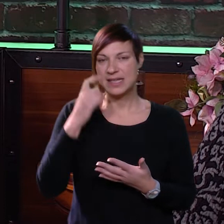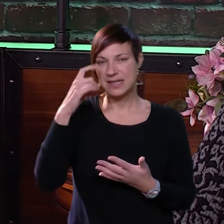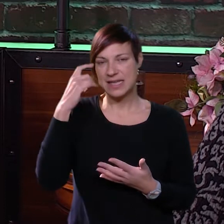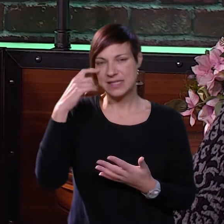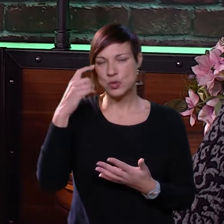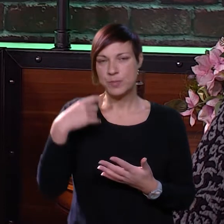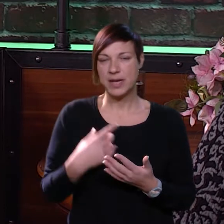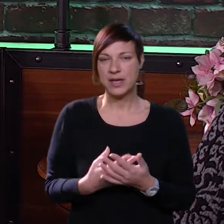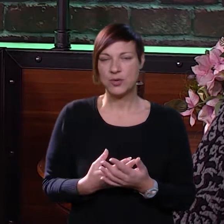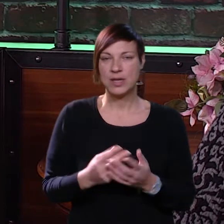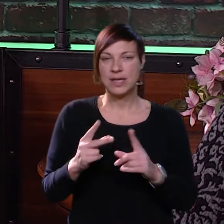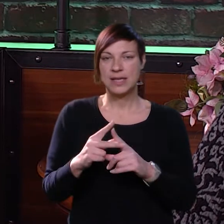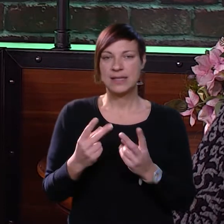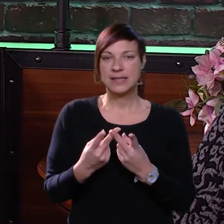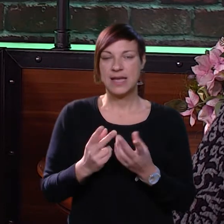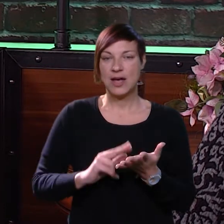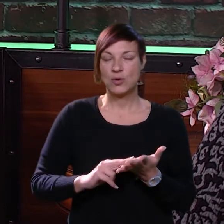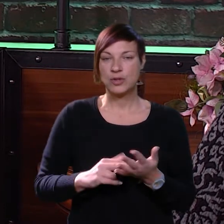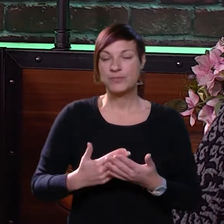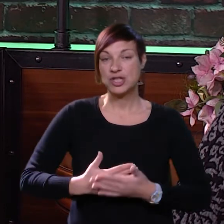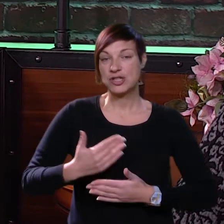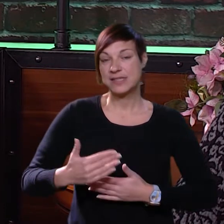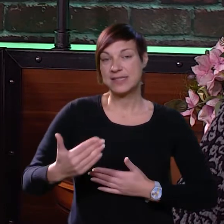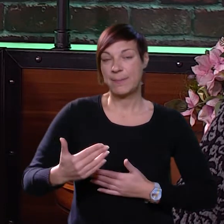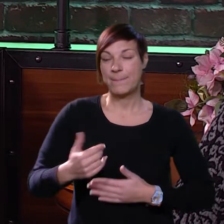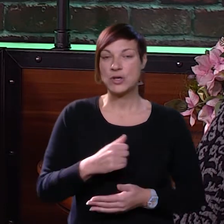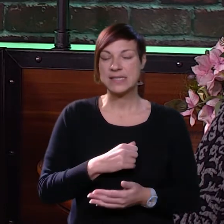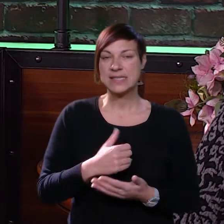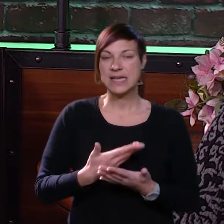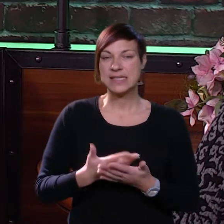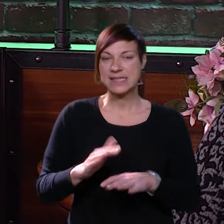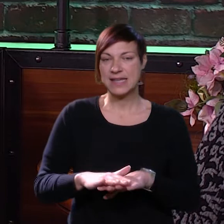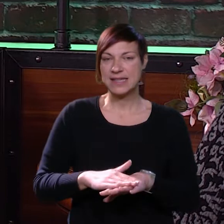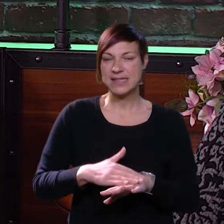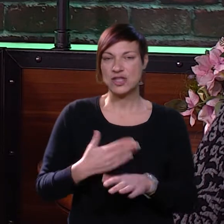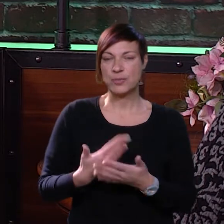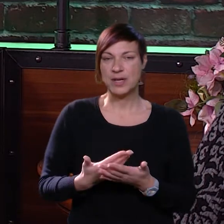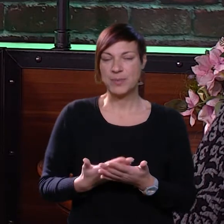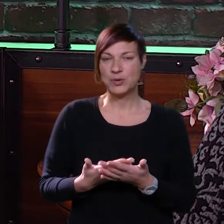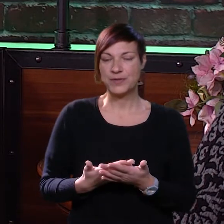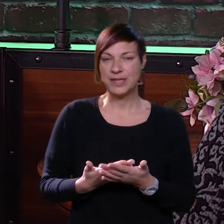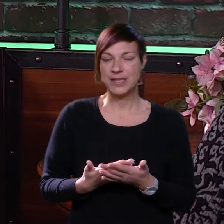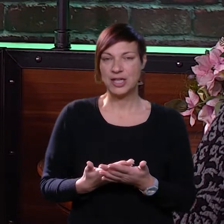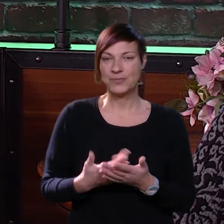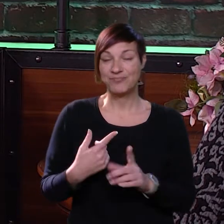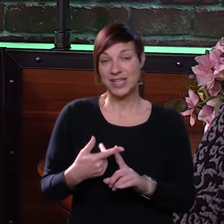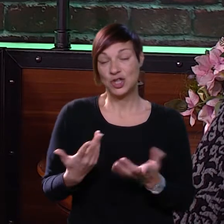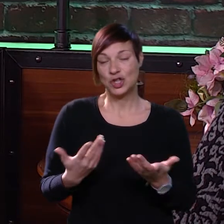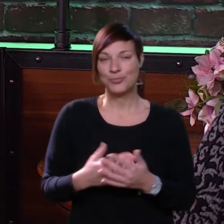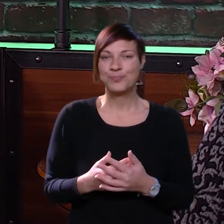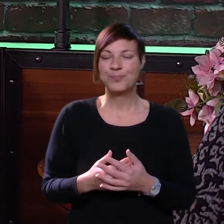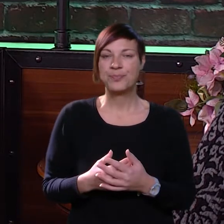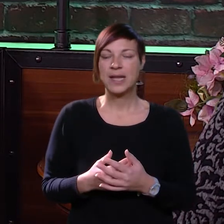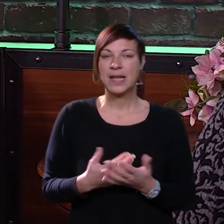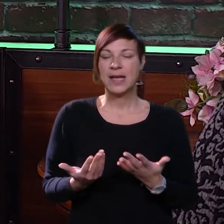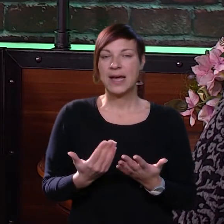da sumljaju na Down sindrom, što se poslije sa testovima utvrdilo da je to